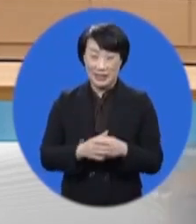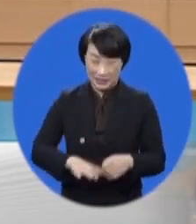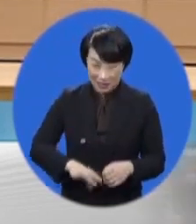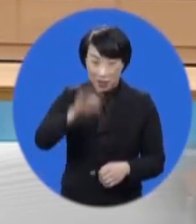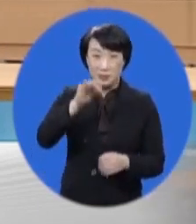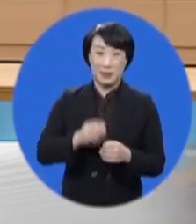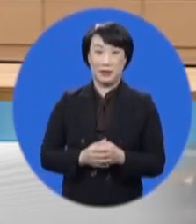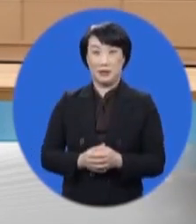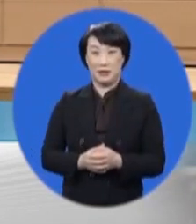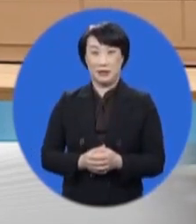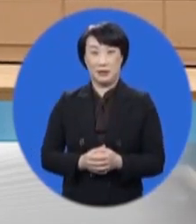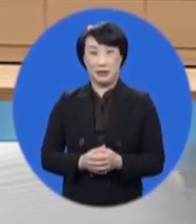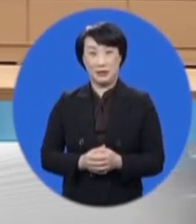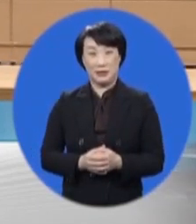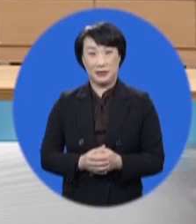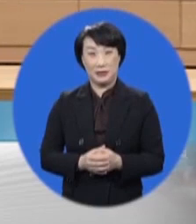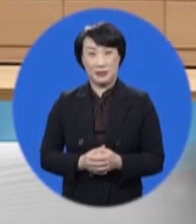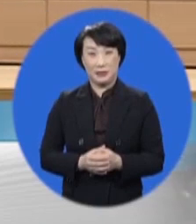처음에